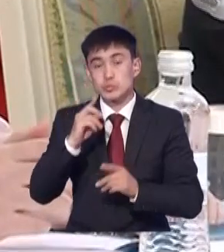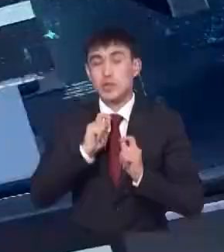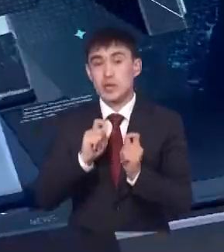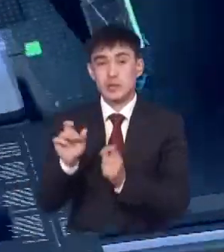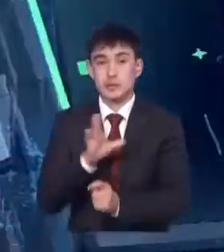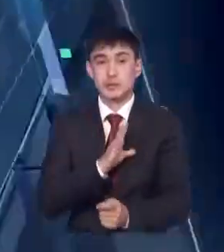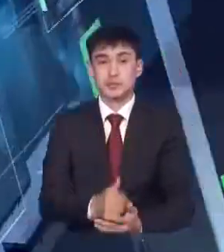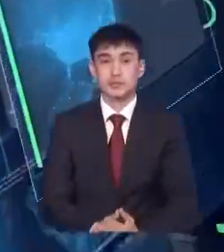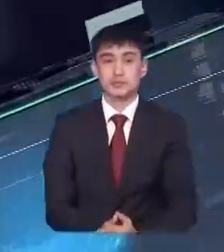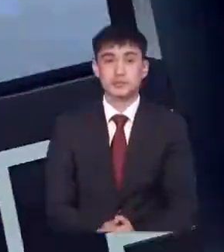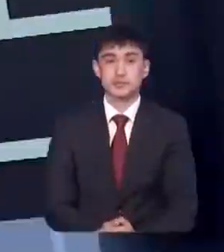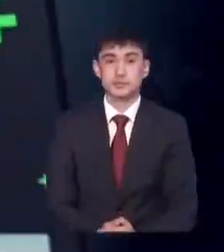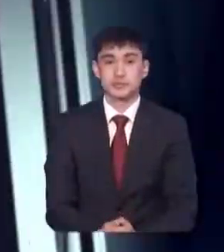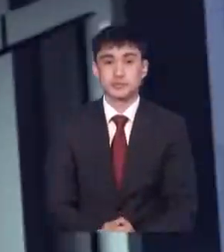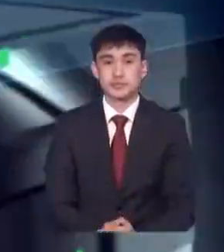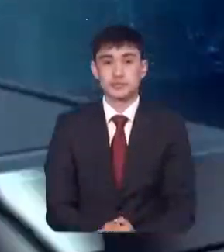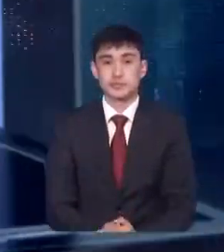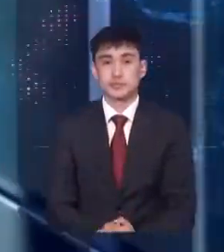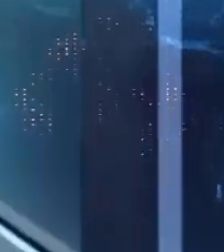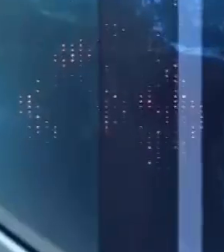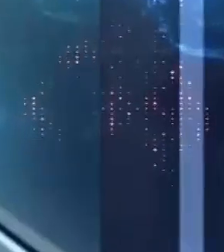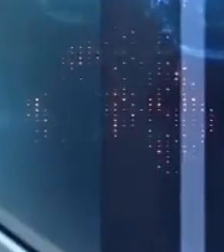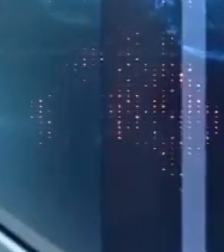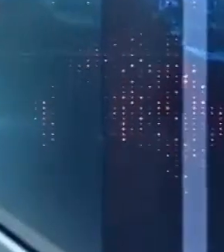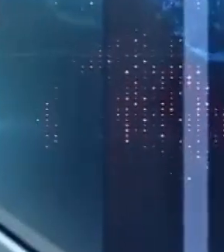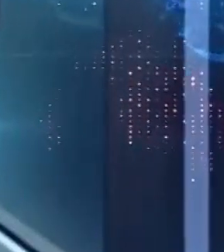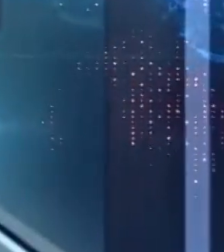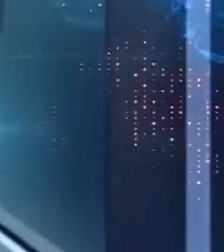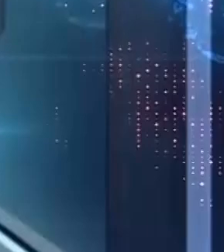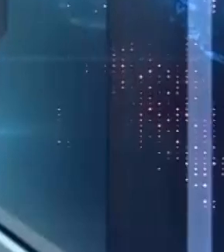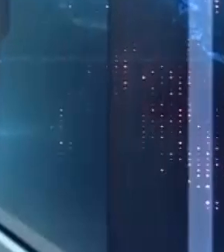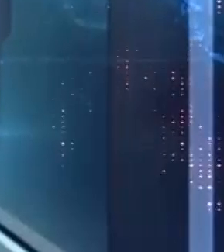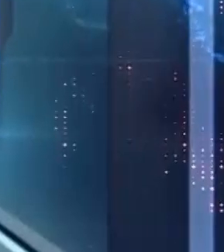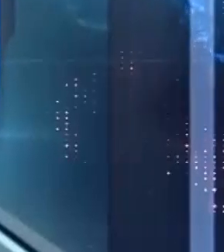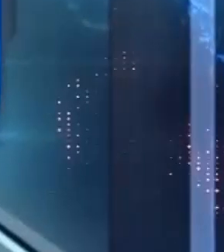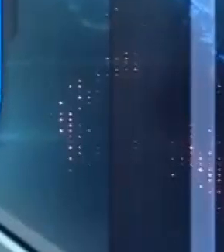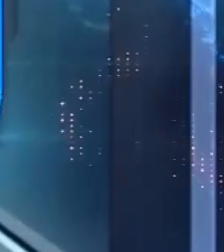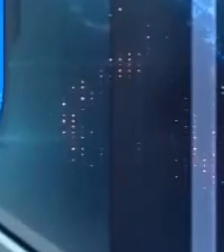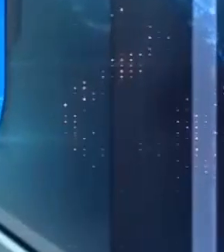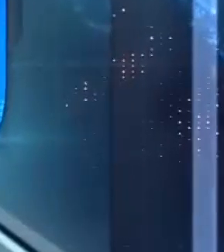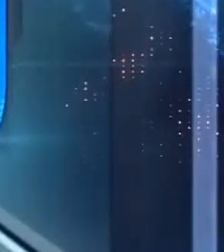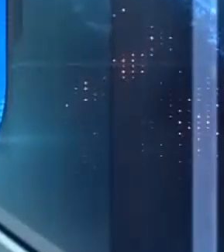наградами. Надежда Белова, Жаслан Чингинжинов, телеканал ЖТСУ.